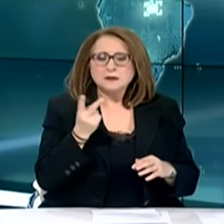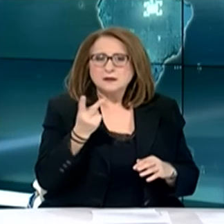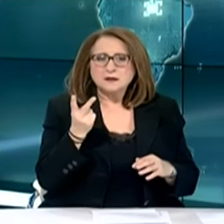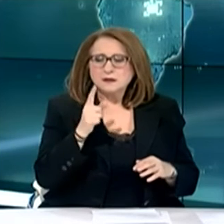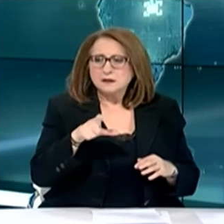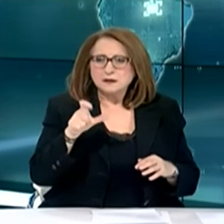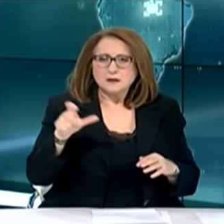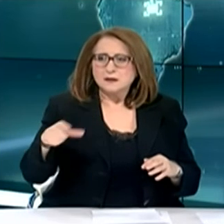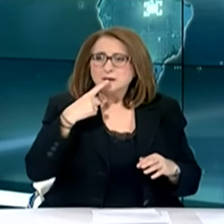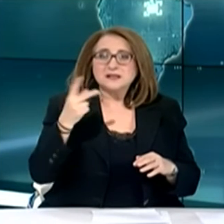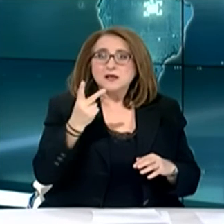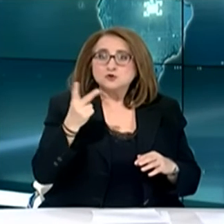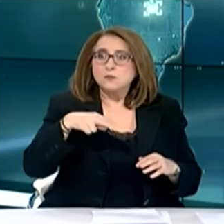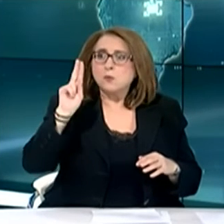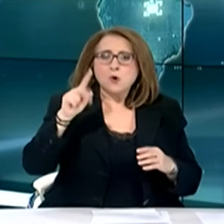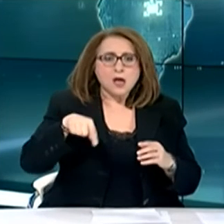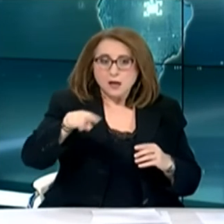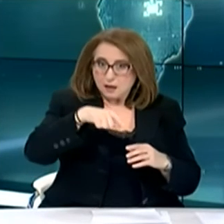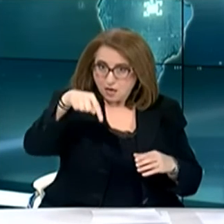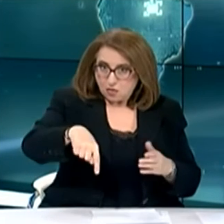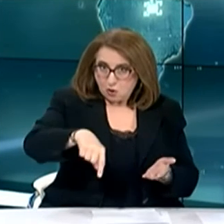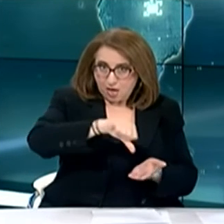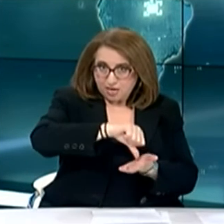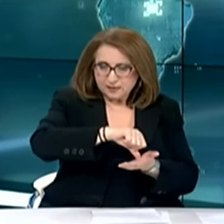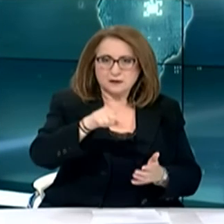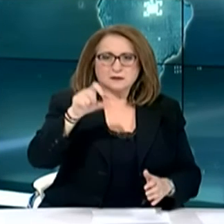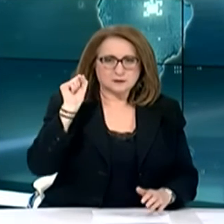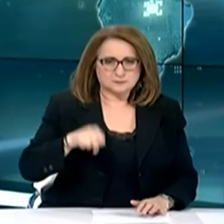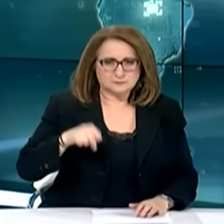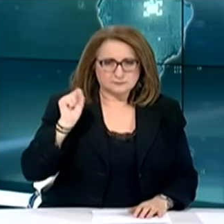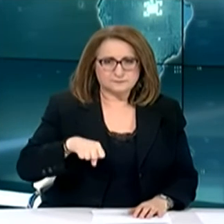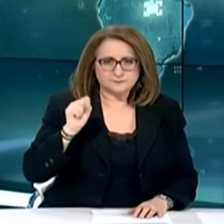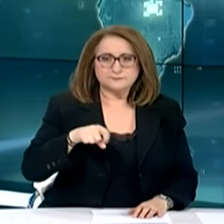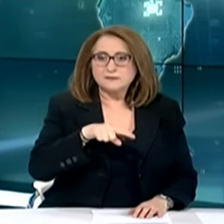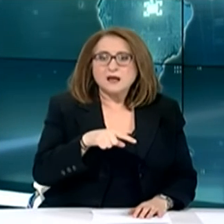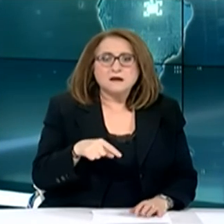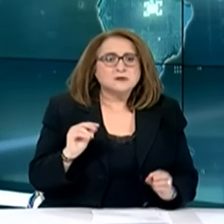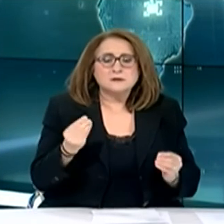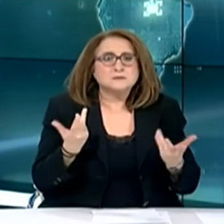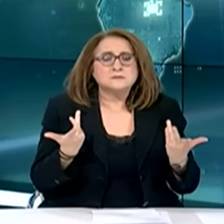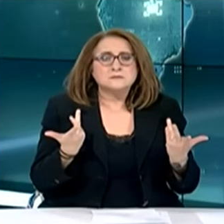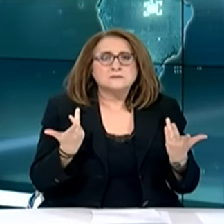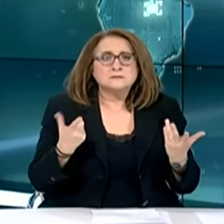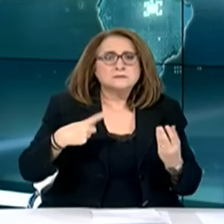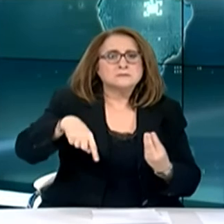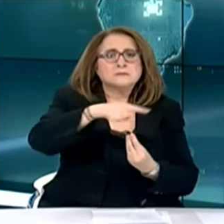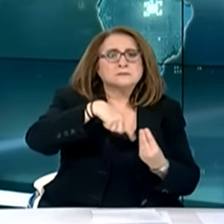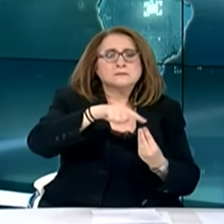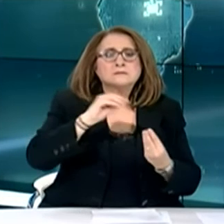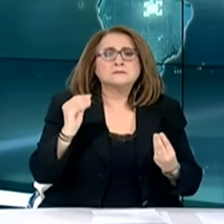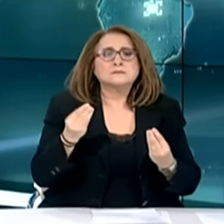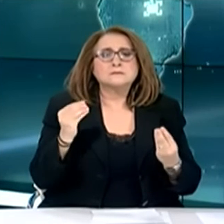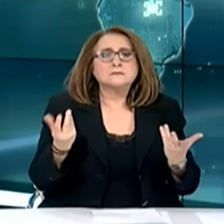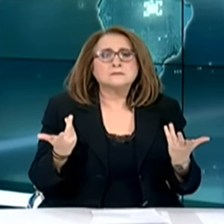περισσότερα στην Αθήνα. Έτσι είναι. Και τα 16 ορφανά κρούσματα είναι στην Αθήνα